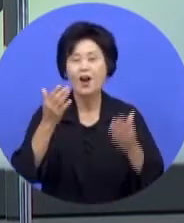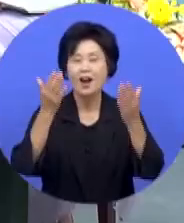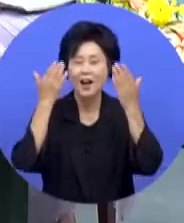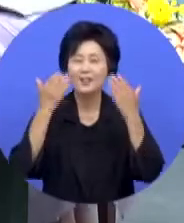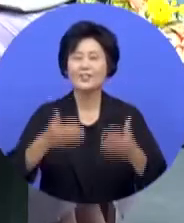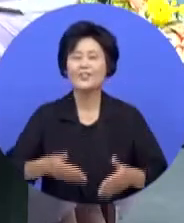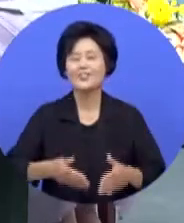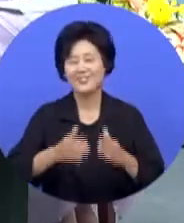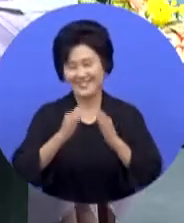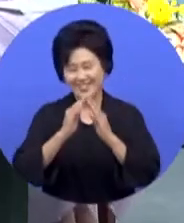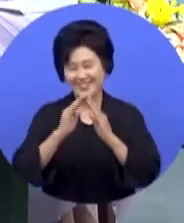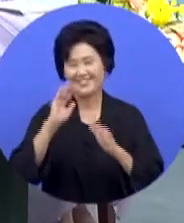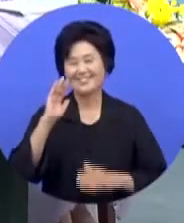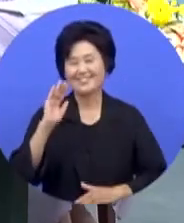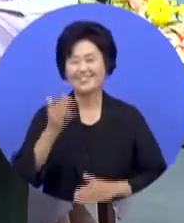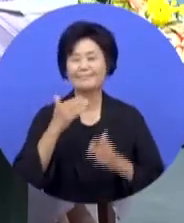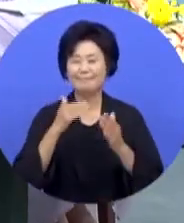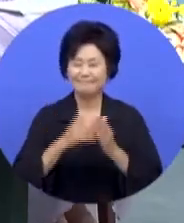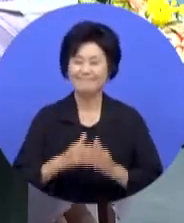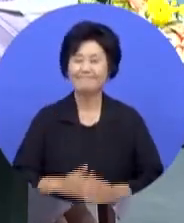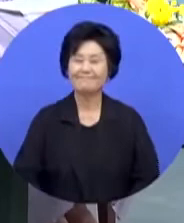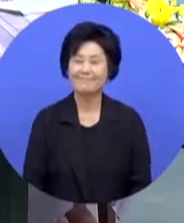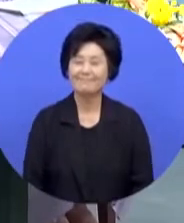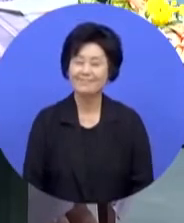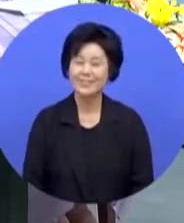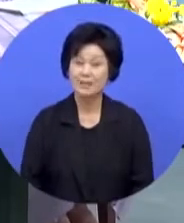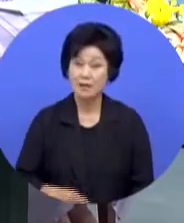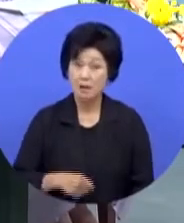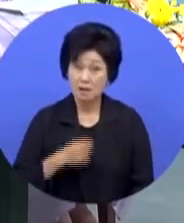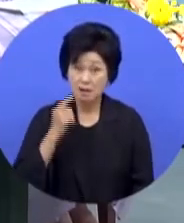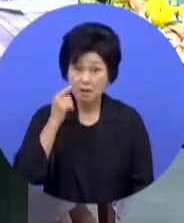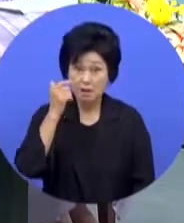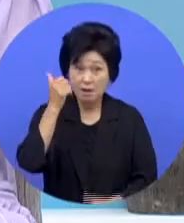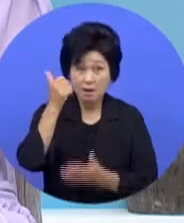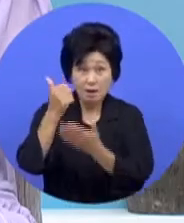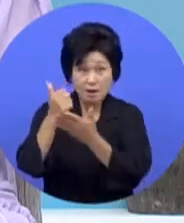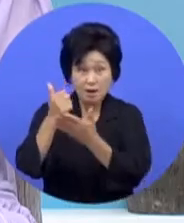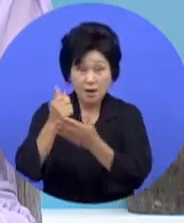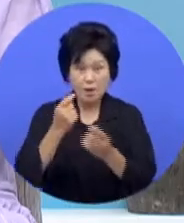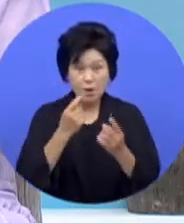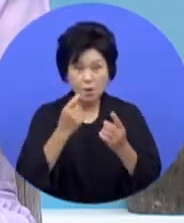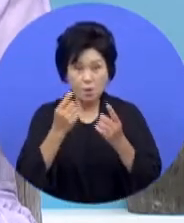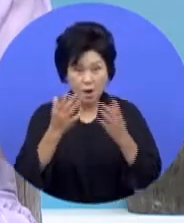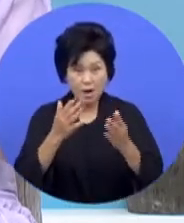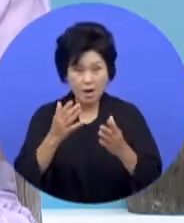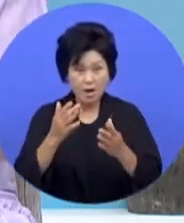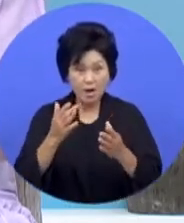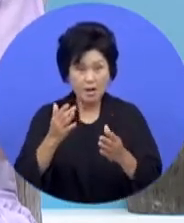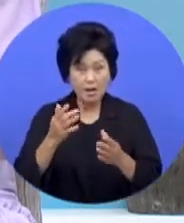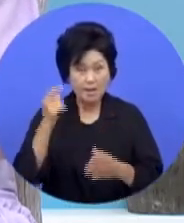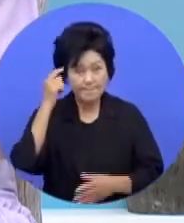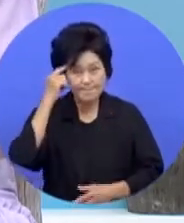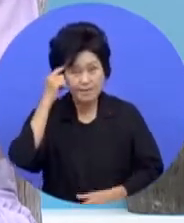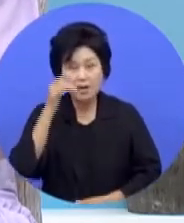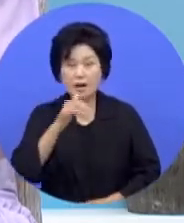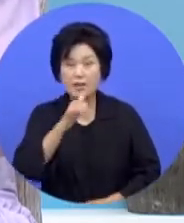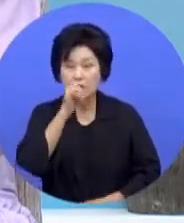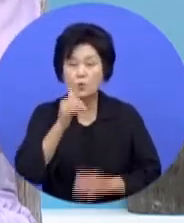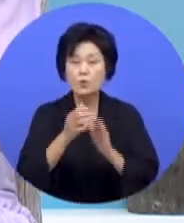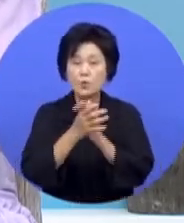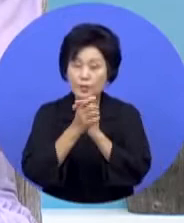자, 근데 솔직히 이제 목사님께서는 확고한 그 의지가 있고 기도 제목을 가지고 기도를